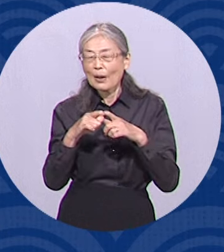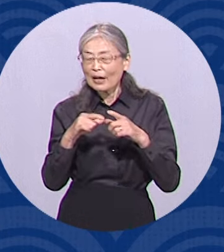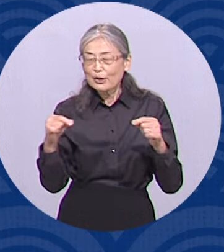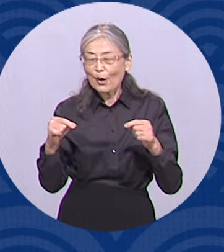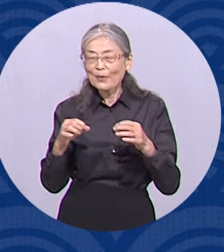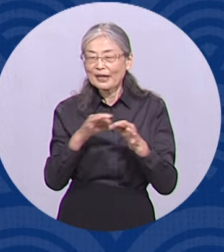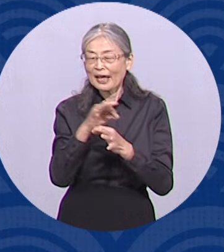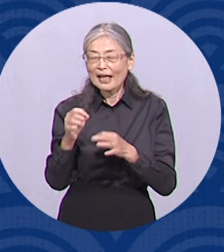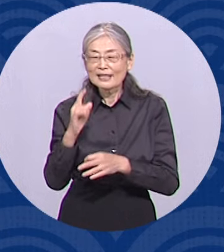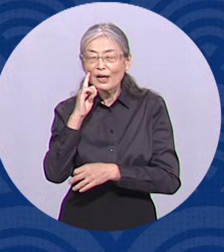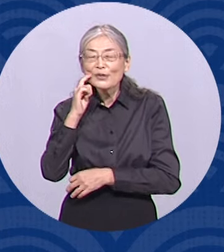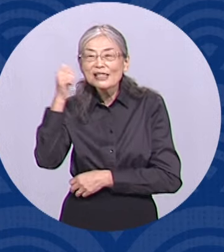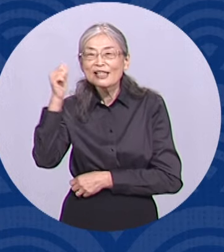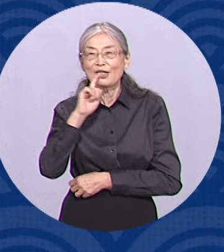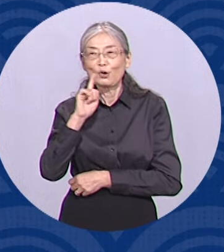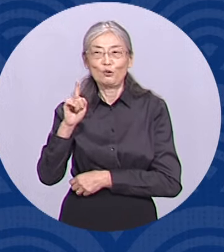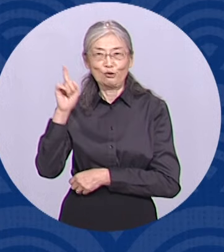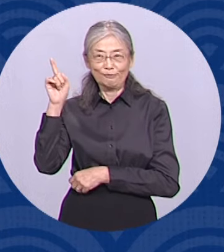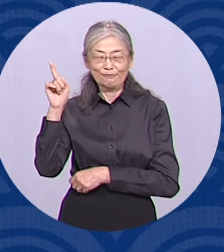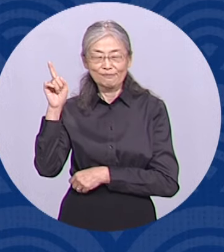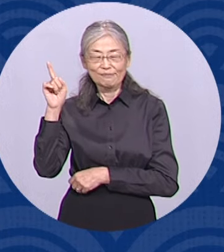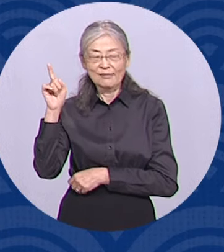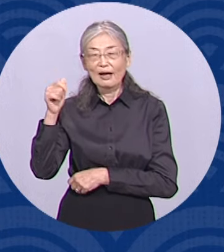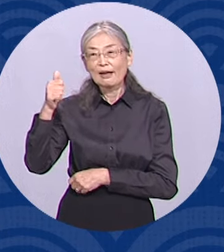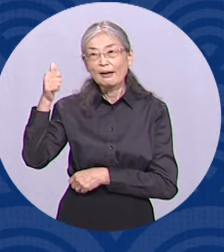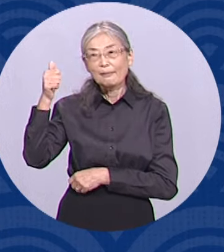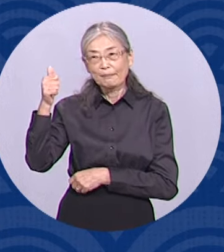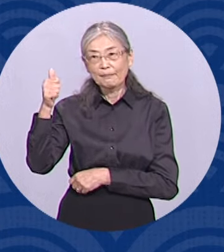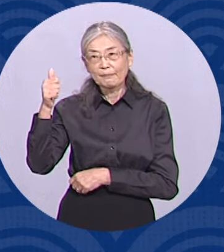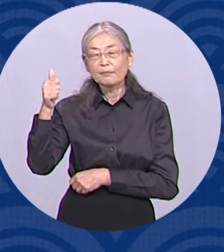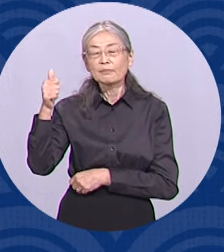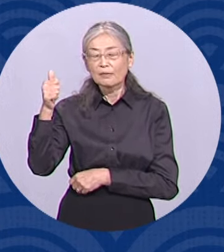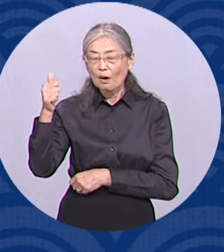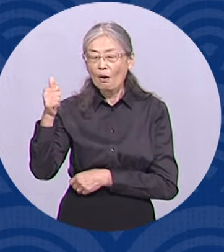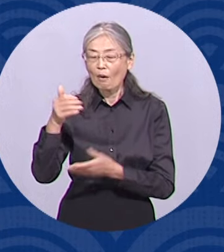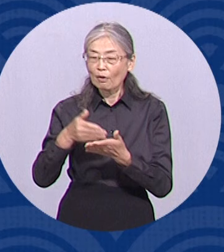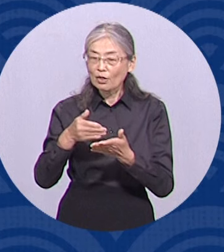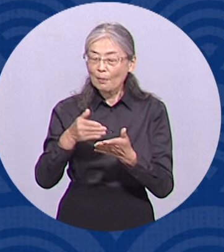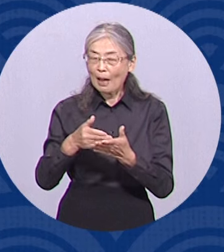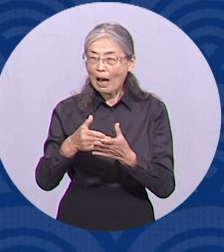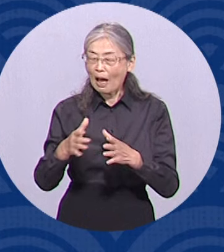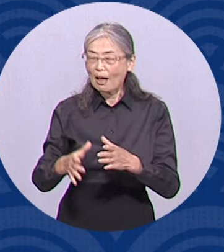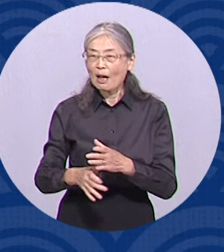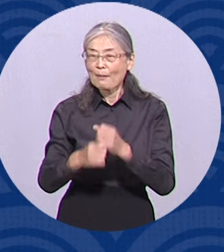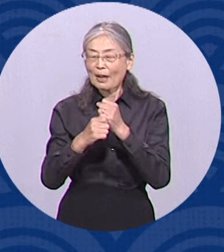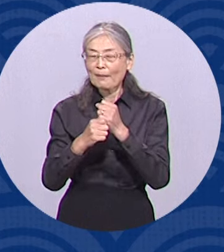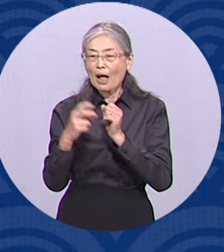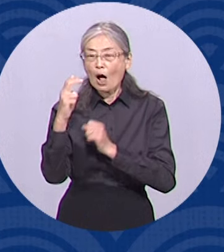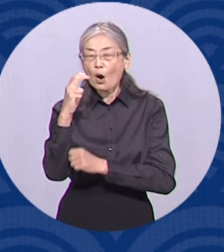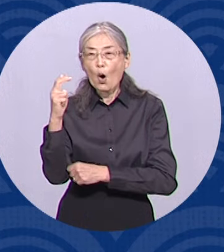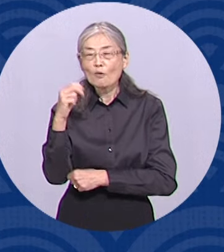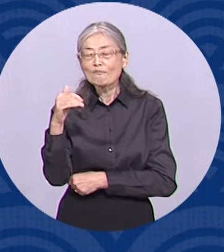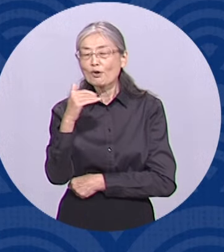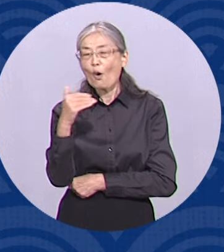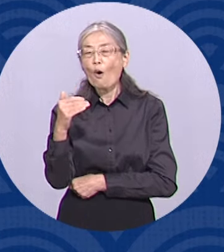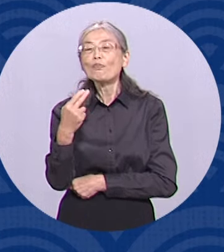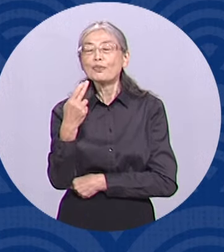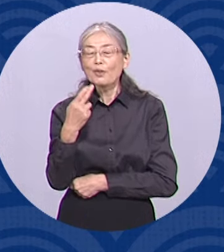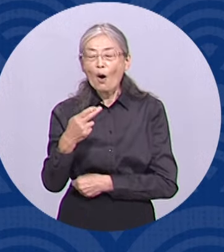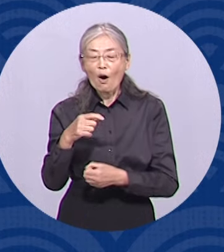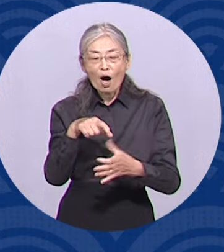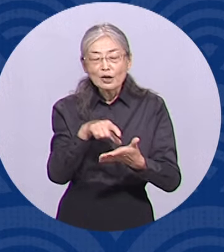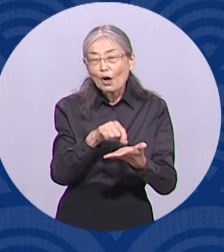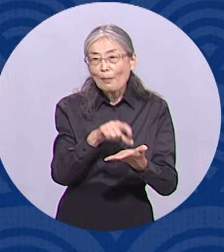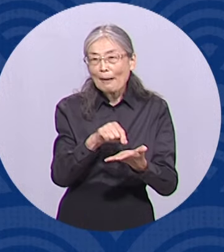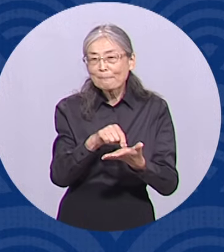父とも呼ばれています。渋沢王の言葉をまとめた論語とソロ版は今なお多くの経営者や